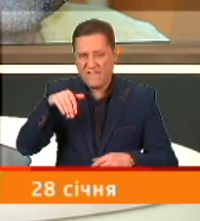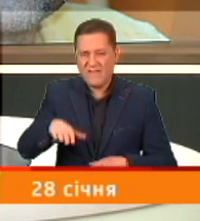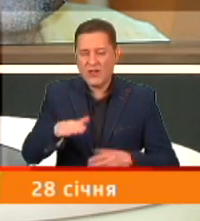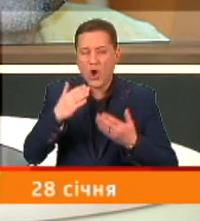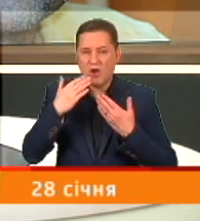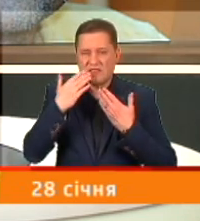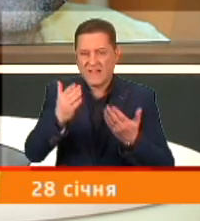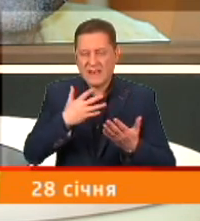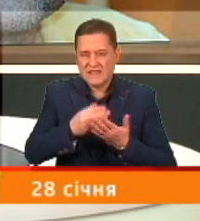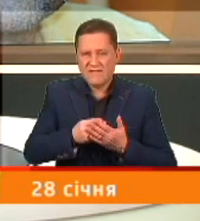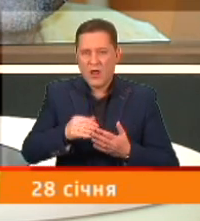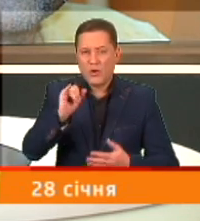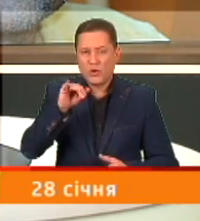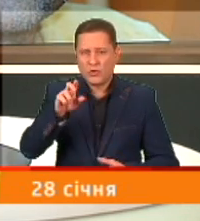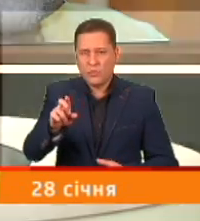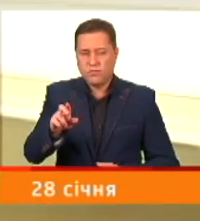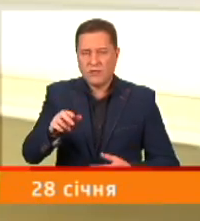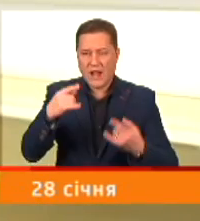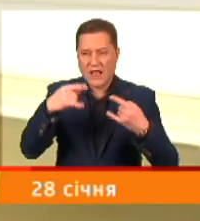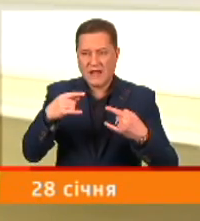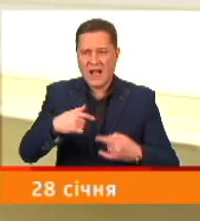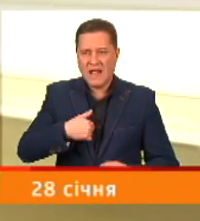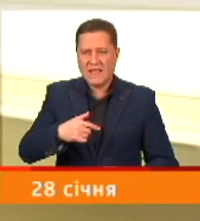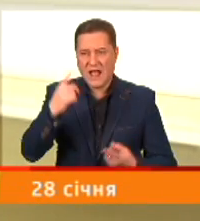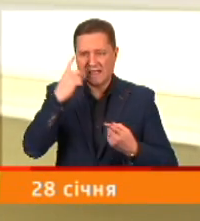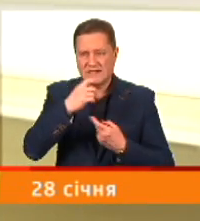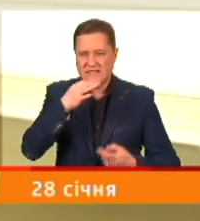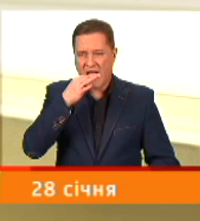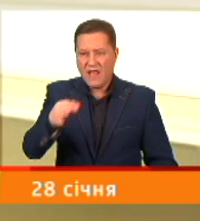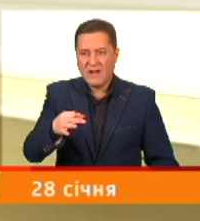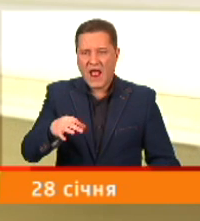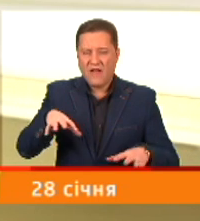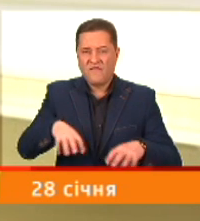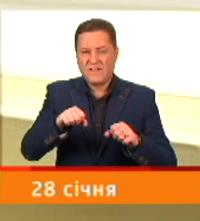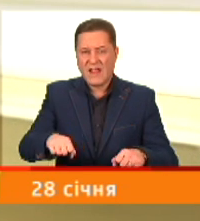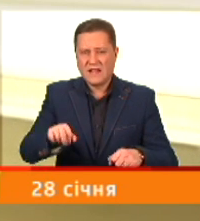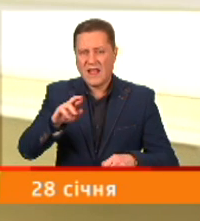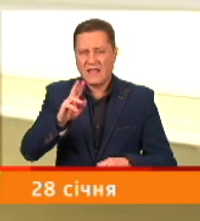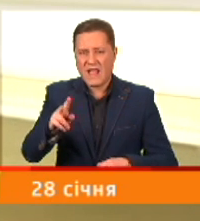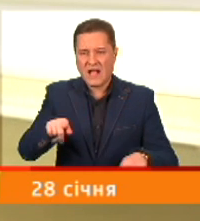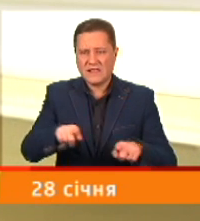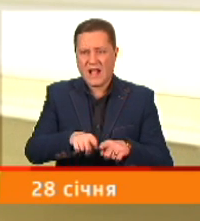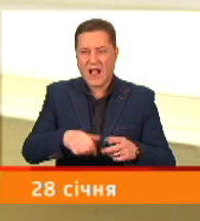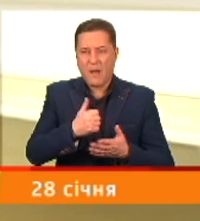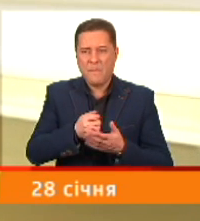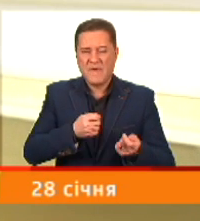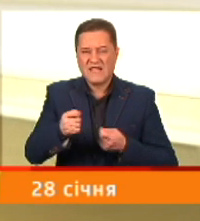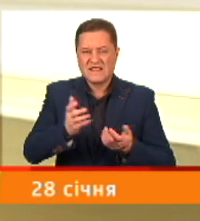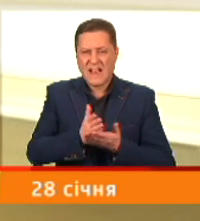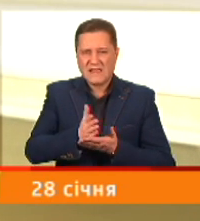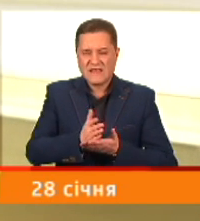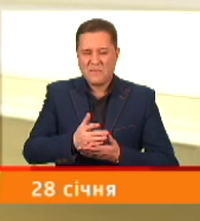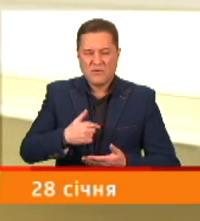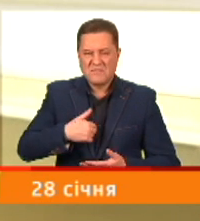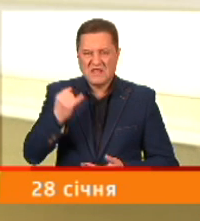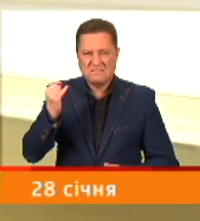на своєму ютуб-каналі. Я неодноразово заявляв, влада як така, президентський пост як такий, мені